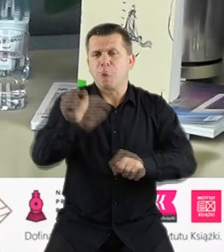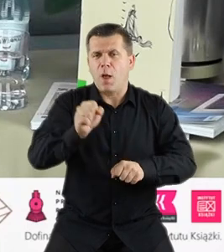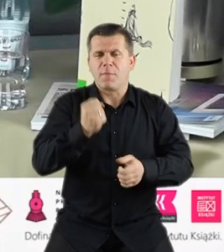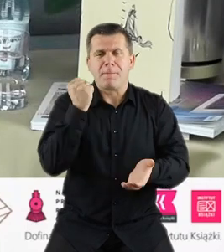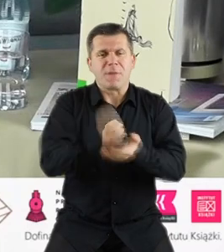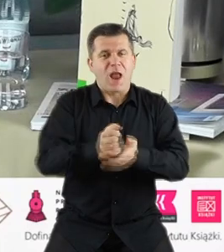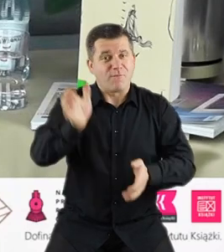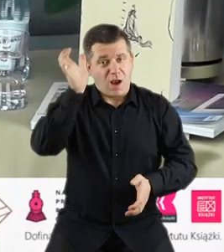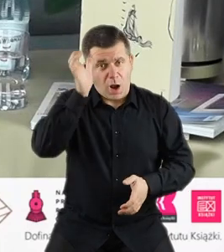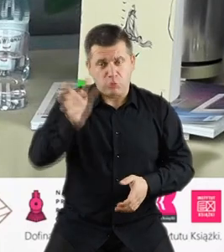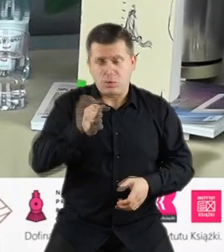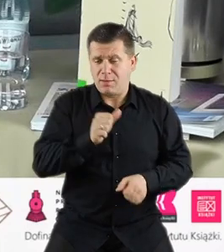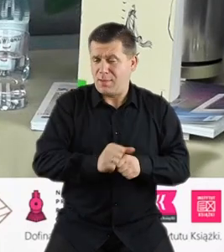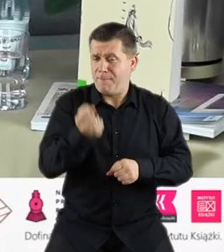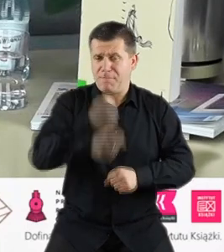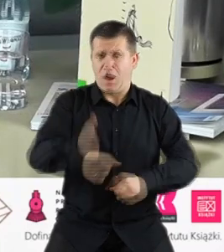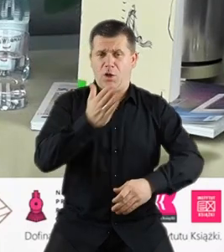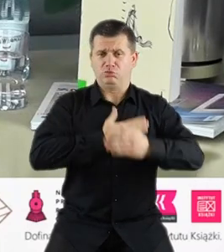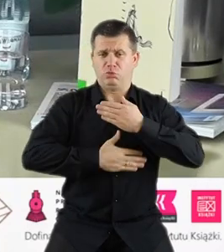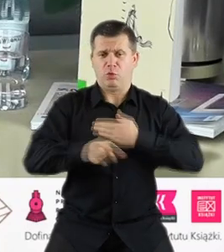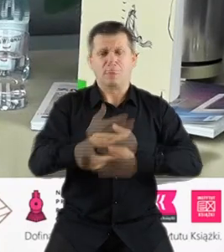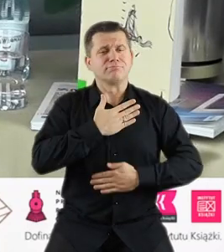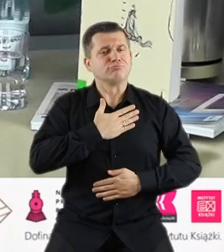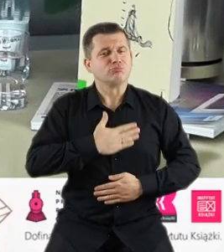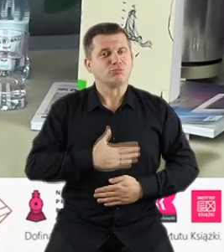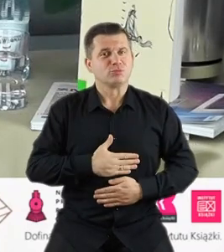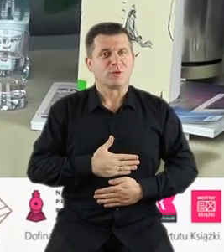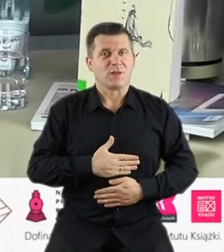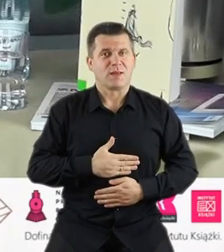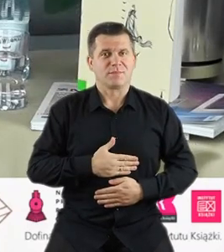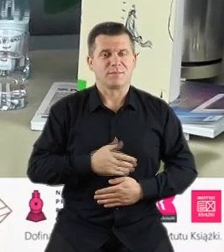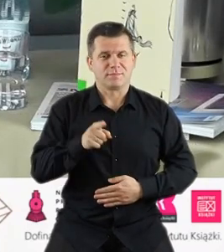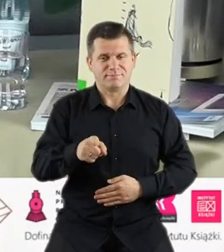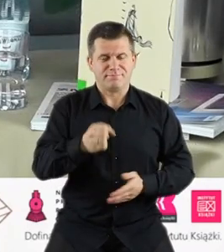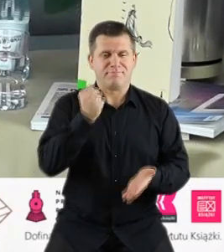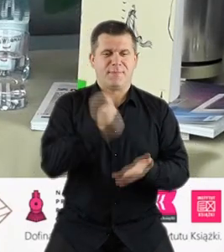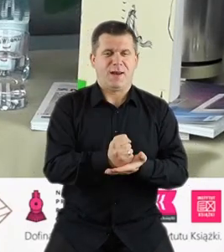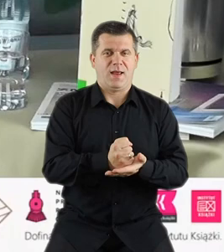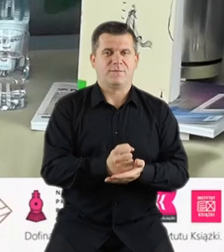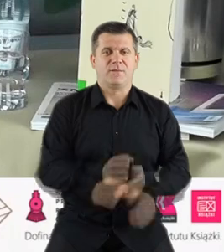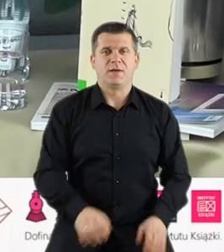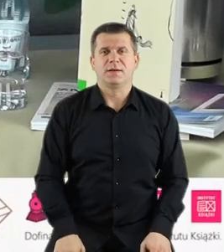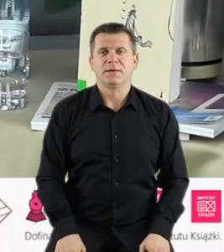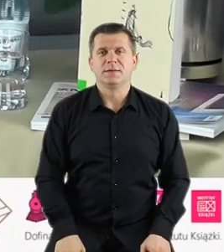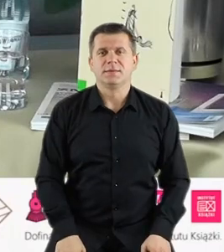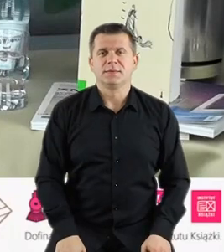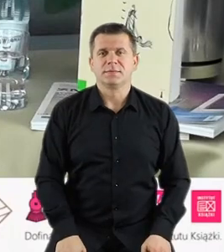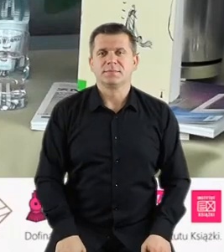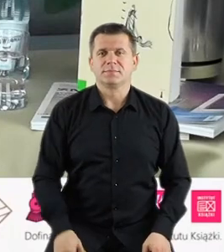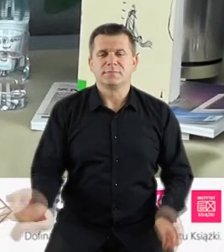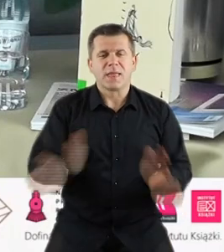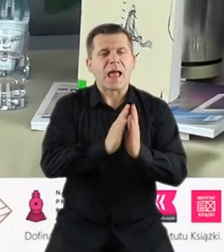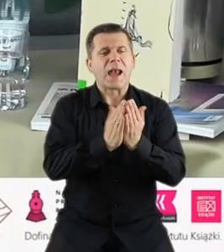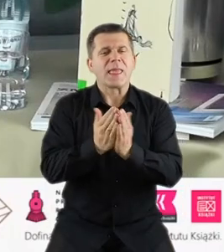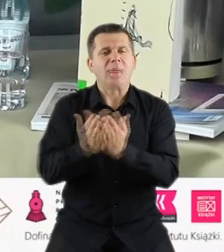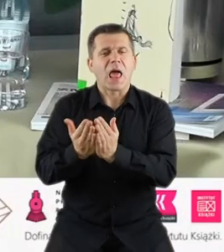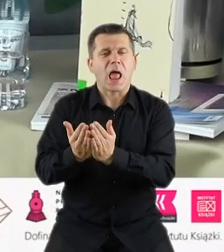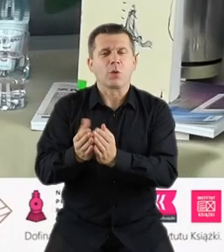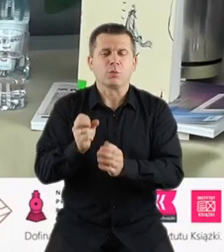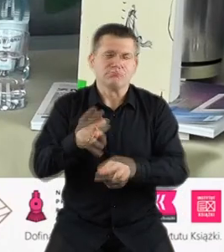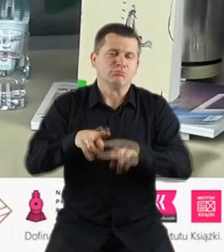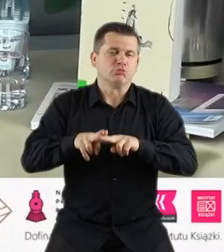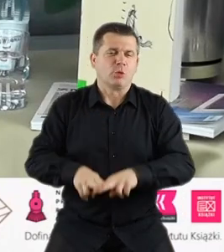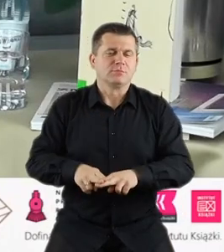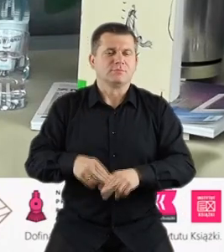autorskiego. Bardzo jestem z tego zadowolona, bo to najprzyjemniejsza część chyba prawa. No, literatura jakoś we mnie